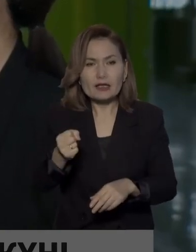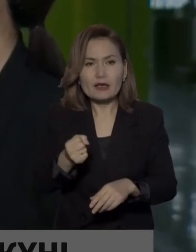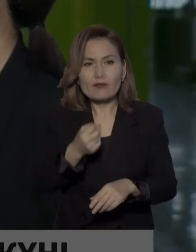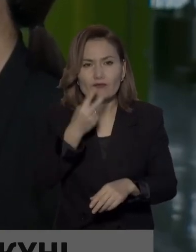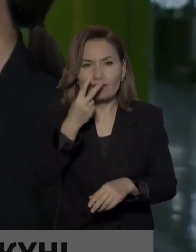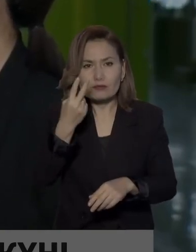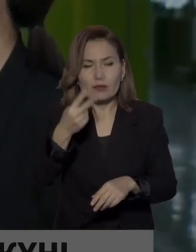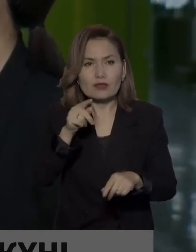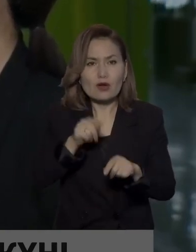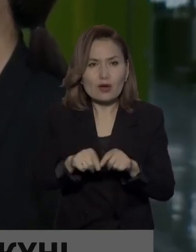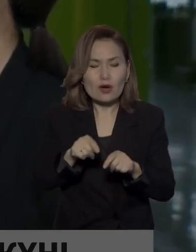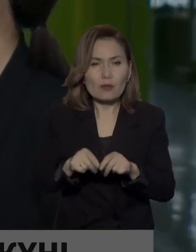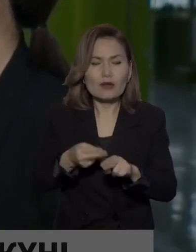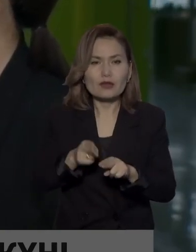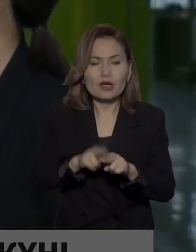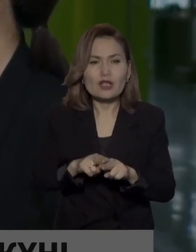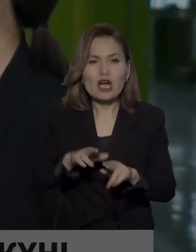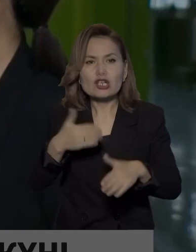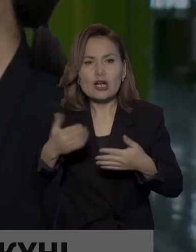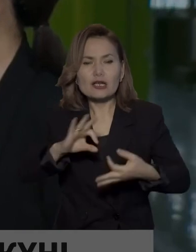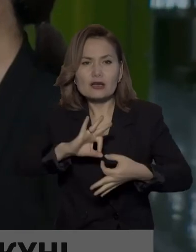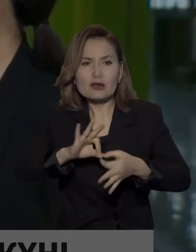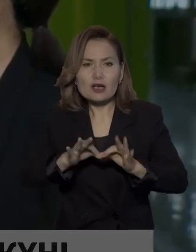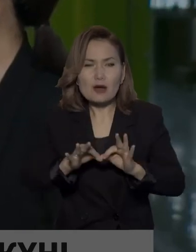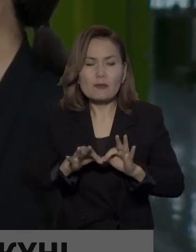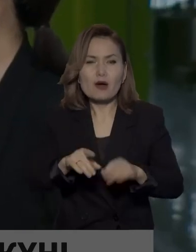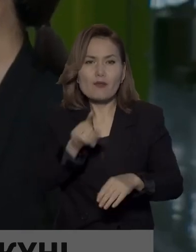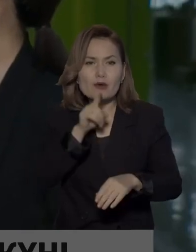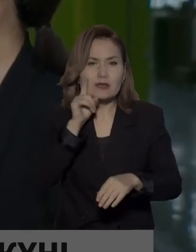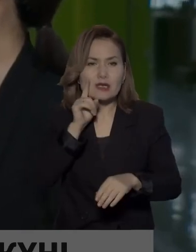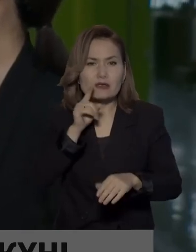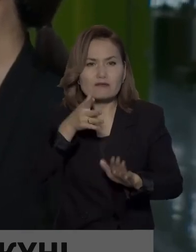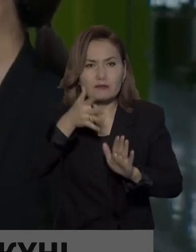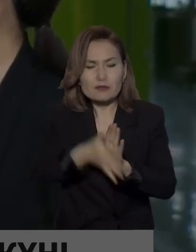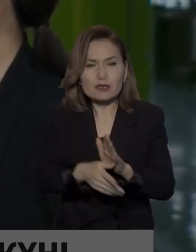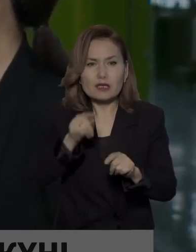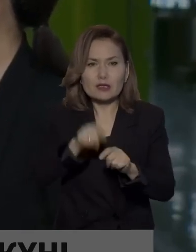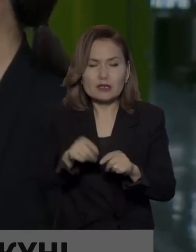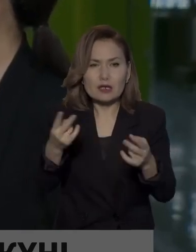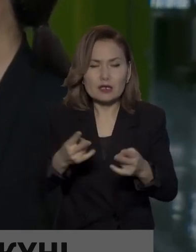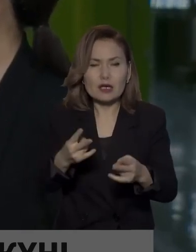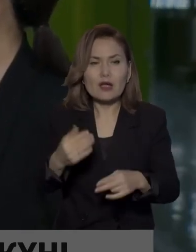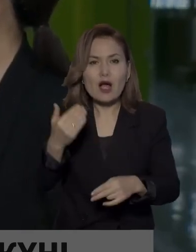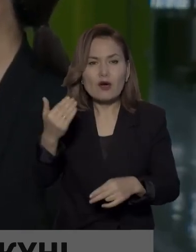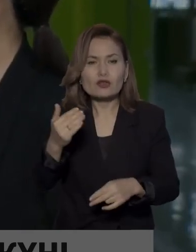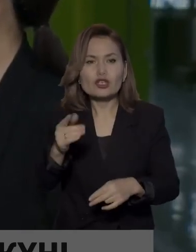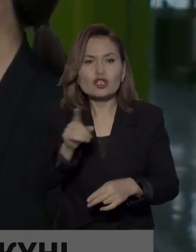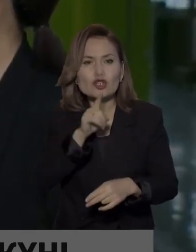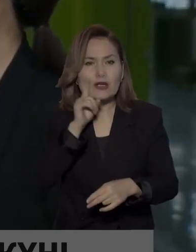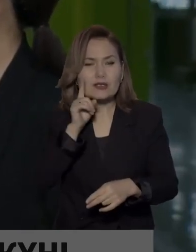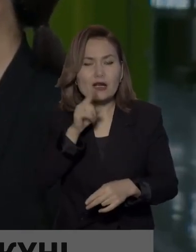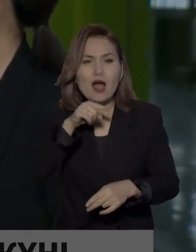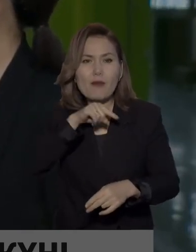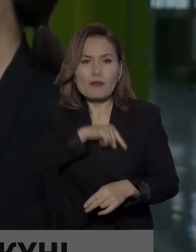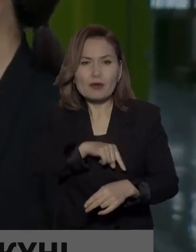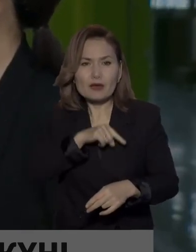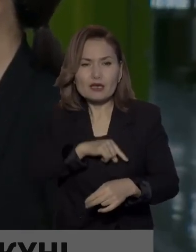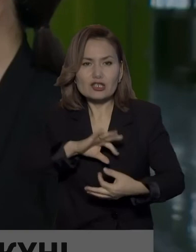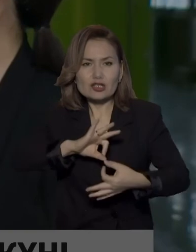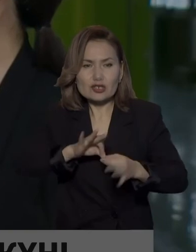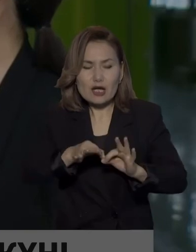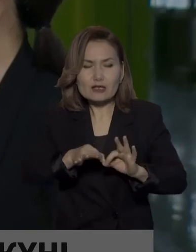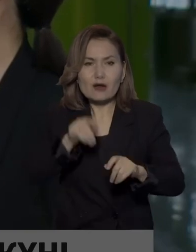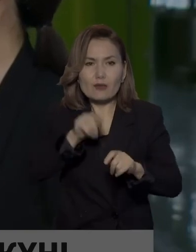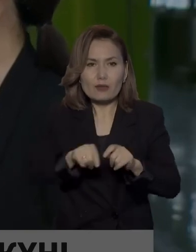олар түбегейлі жан-жақты тексерілу керек деп ойлаймын. Олардың бойындағы мемлекетшілдігі, отанға деген адалдығын